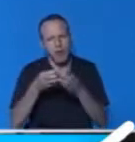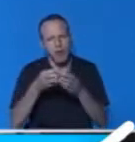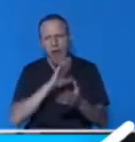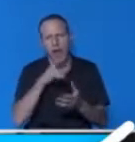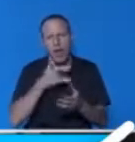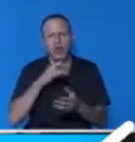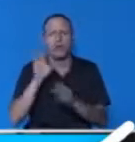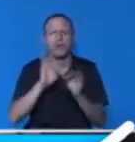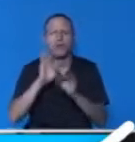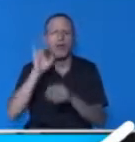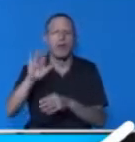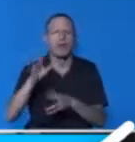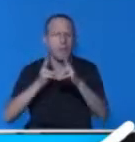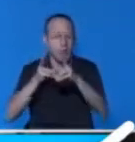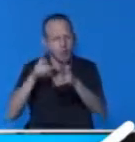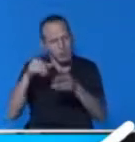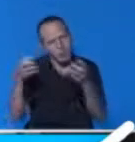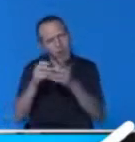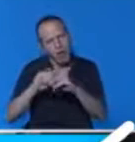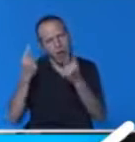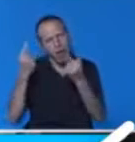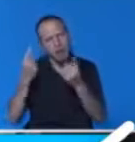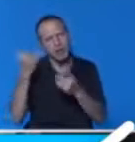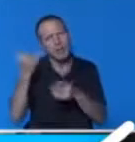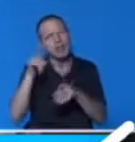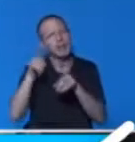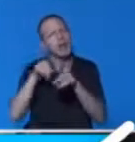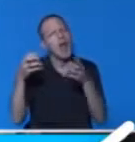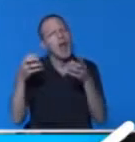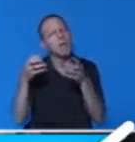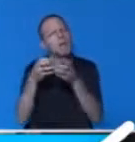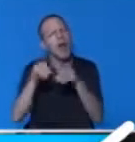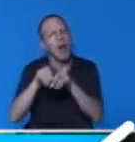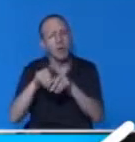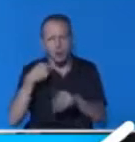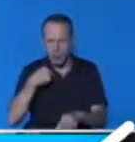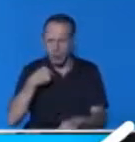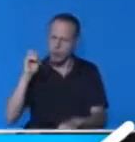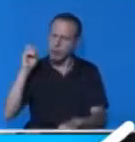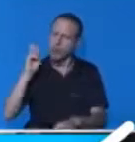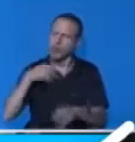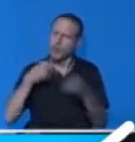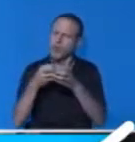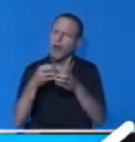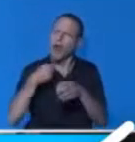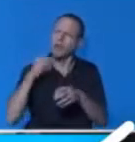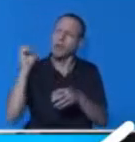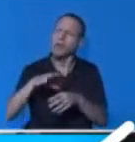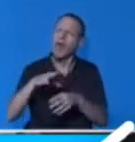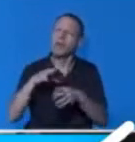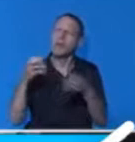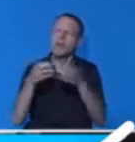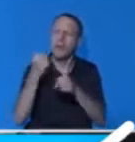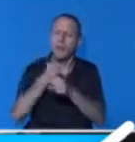מרץ עם מפלגה אחות, תמיד הייתה מפלגה אחות חשובה, אבל אני פשוט יש לי מפלגה, אני באתי למפלגת העבודה, אני משקעת במפלגת העבודה, אני